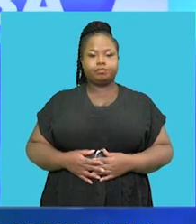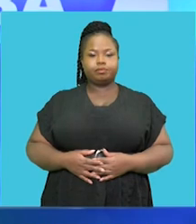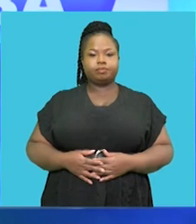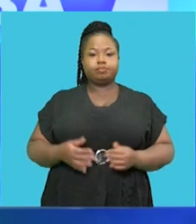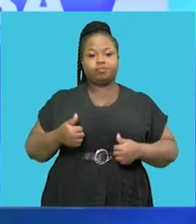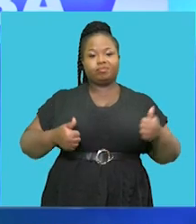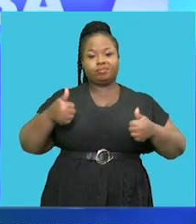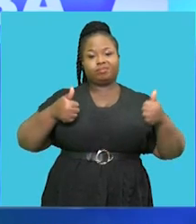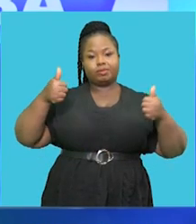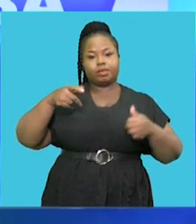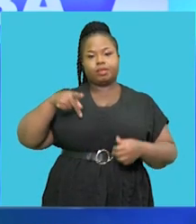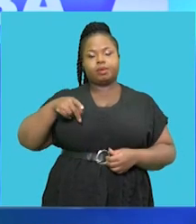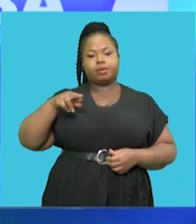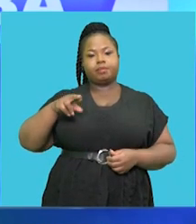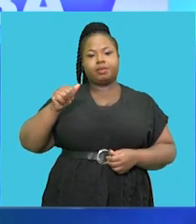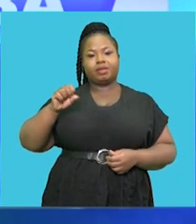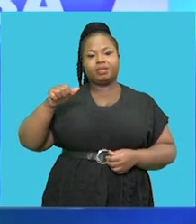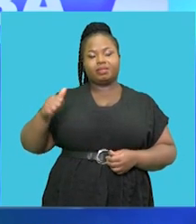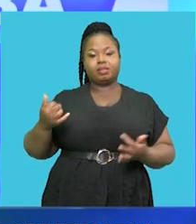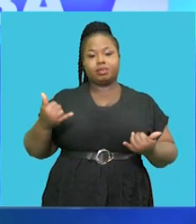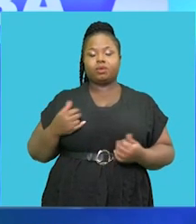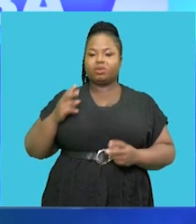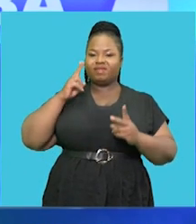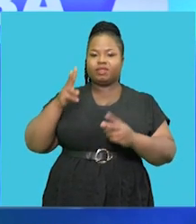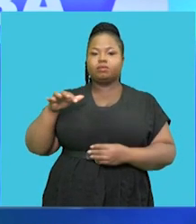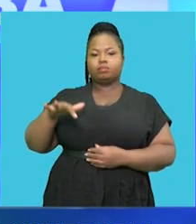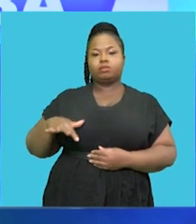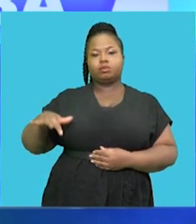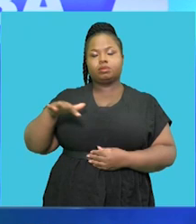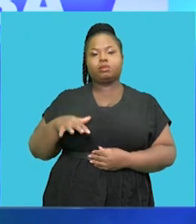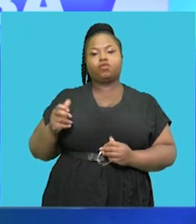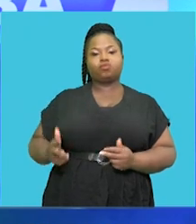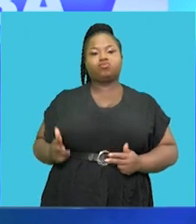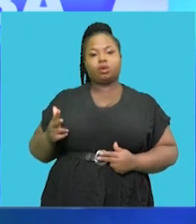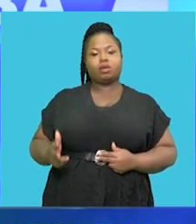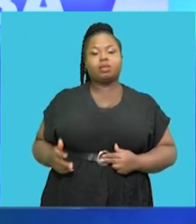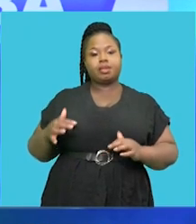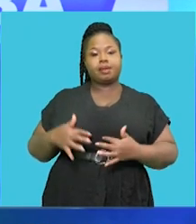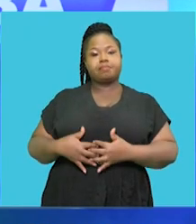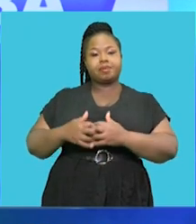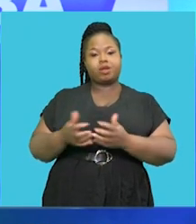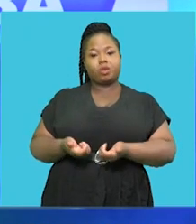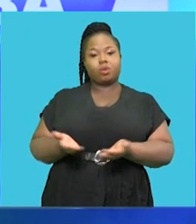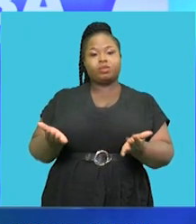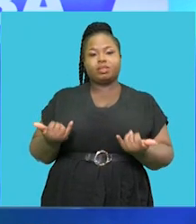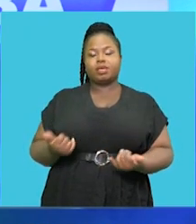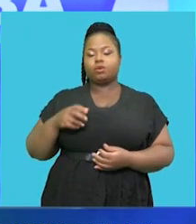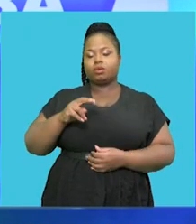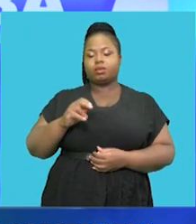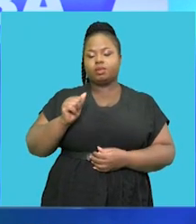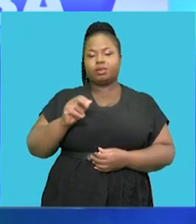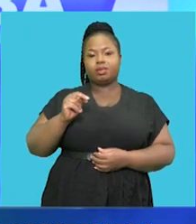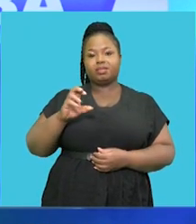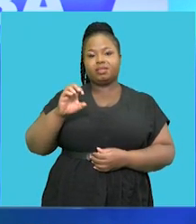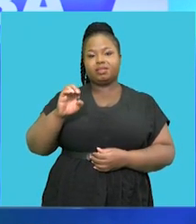Izikhulu ze-Passenger Rail Agency of South Africa zihambele ukuyohlola isiteshi sezitimela esisanda kwethulwa kabusha eNansfield eSoweto